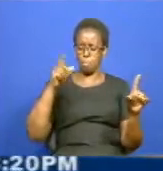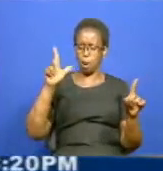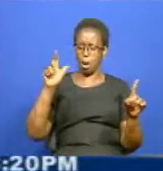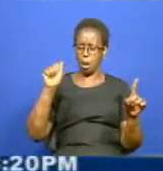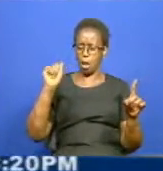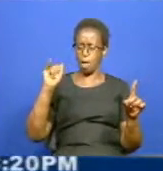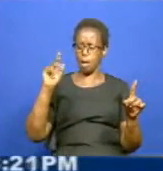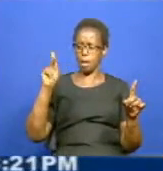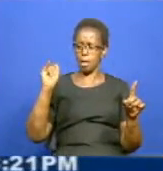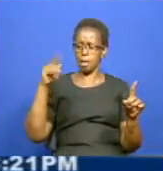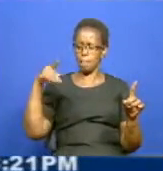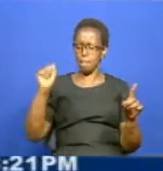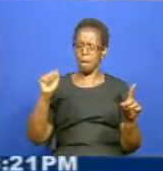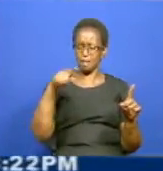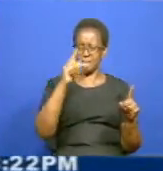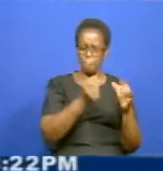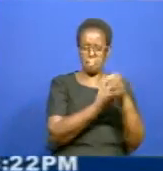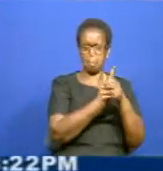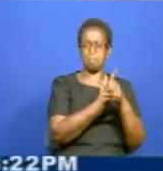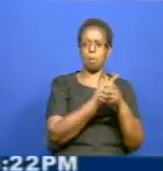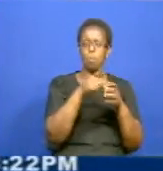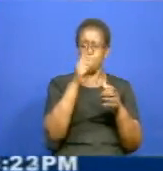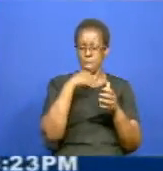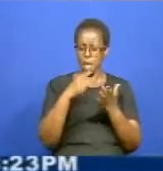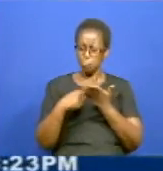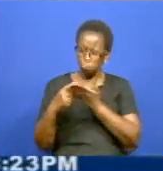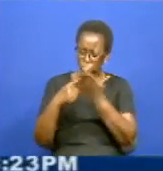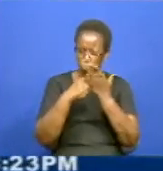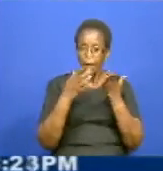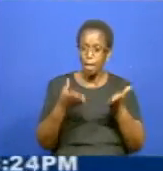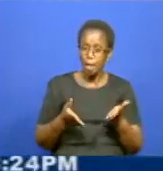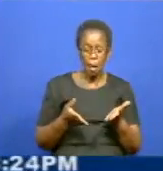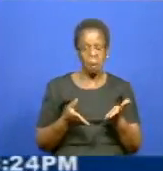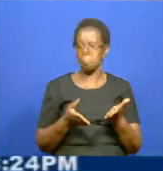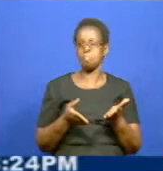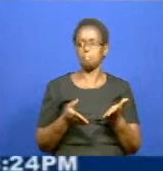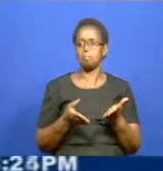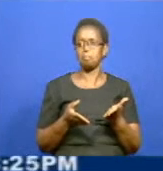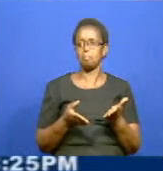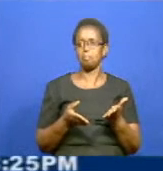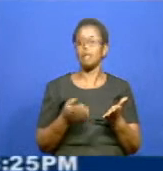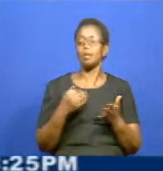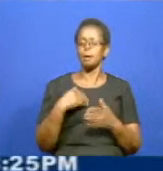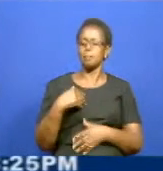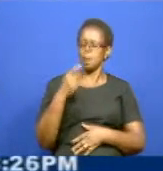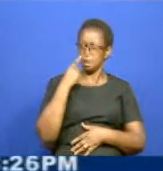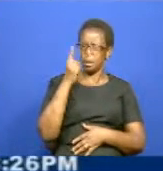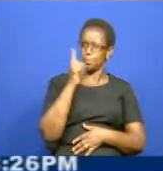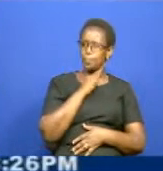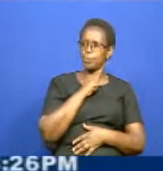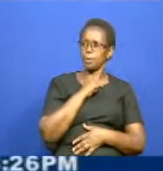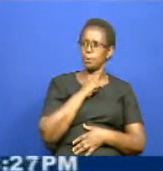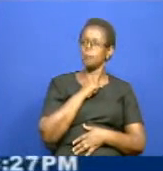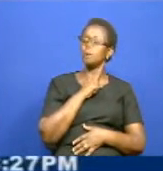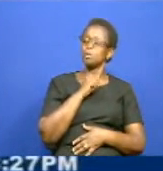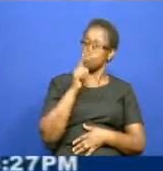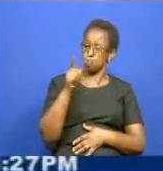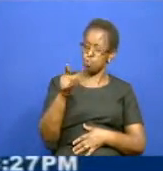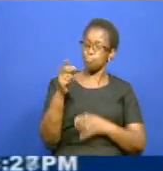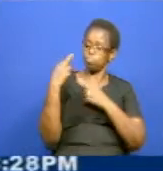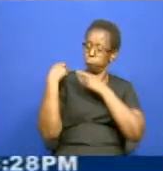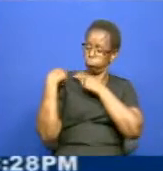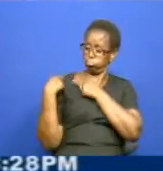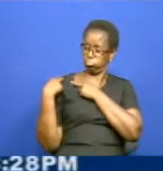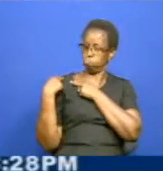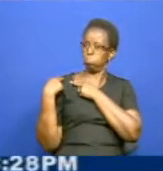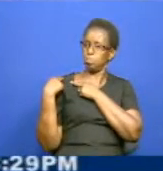ambalo tungezungumzia hapa. Mimi naona kwa sababu wewe kwa ile jukumu lako kama Bwana